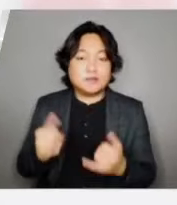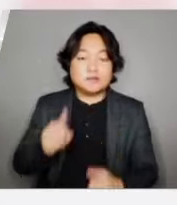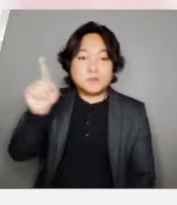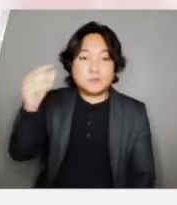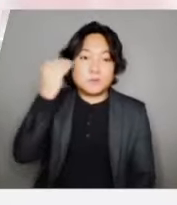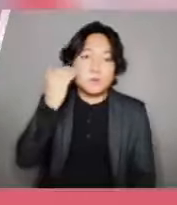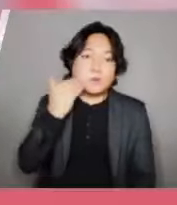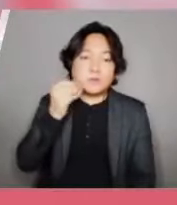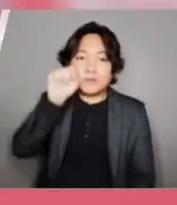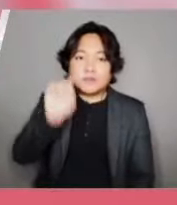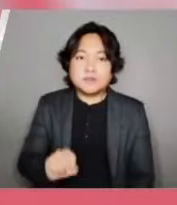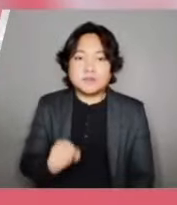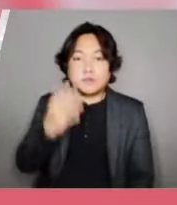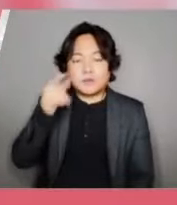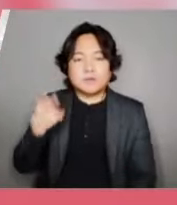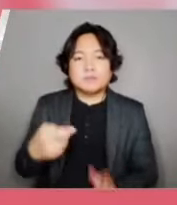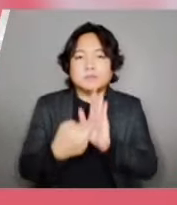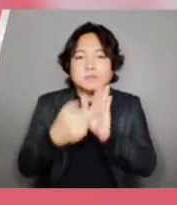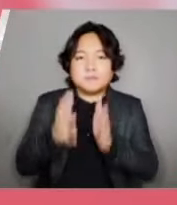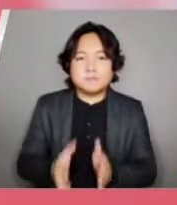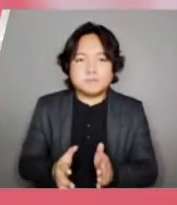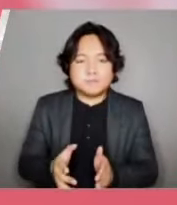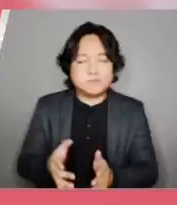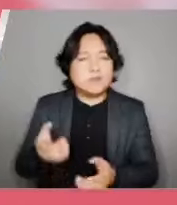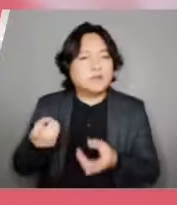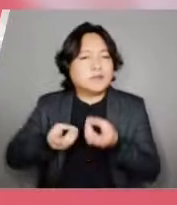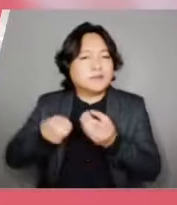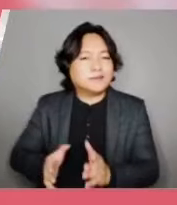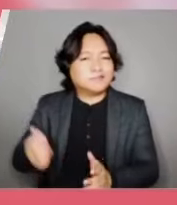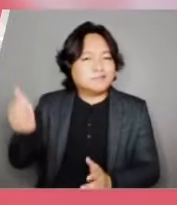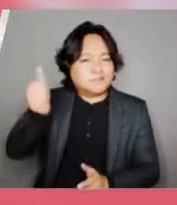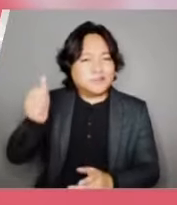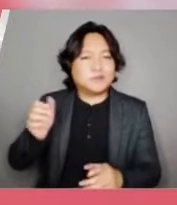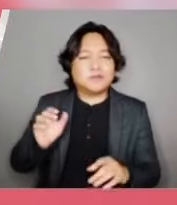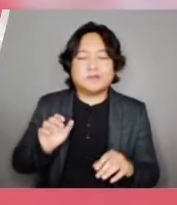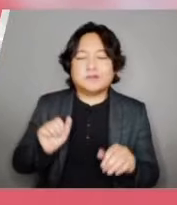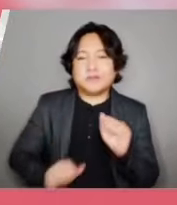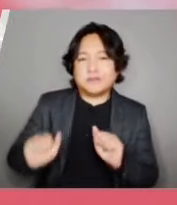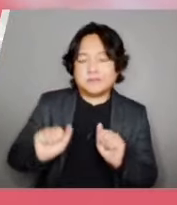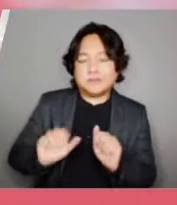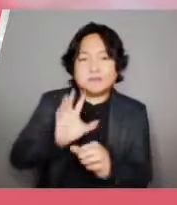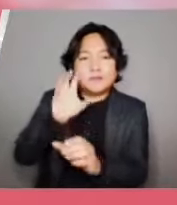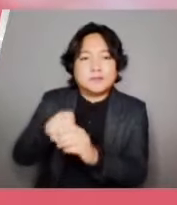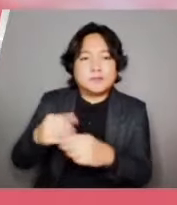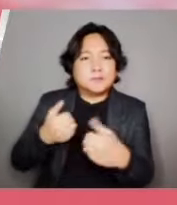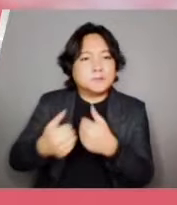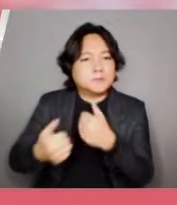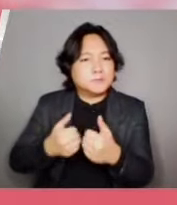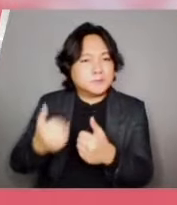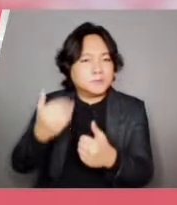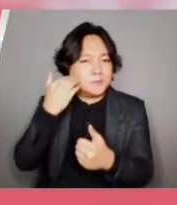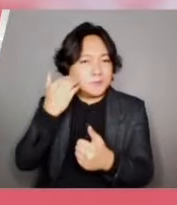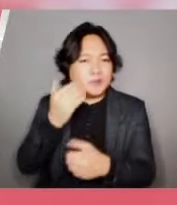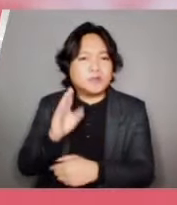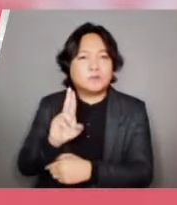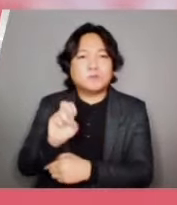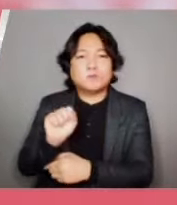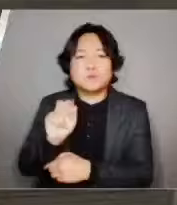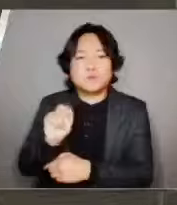pelikulang Motherland ni Direktor Brillante Mendoza na lalaban sa GISA category ng Busan International